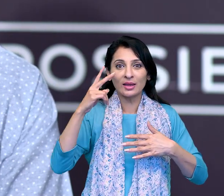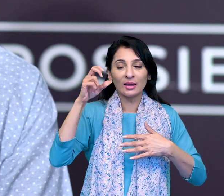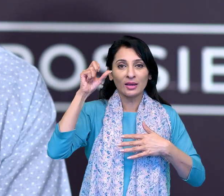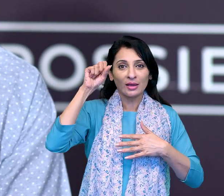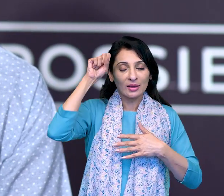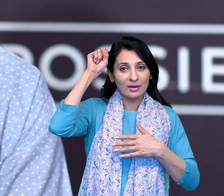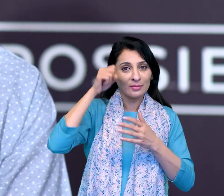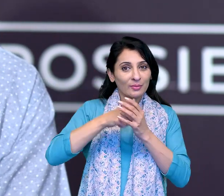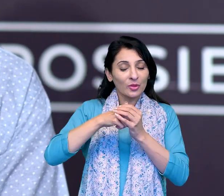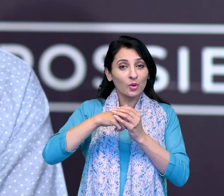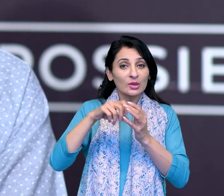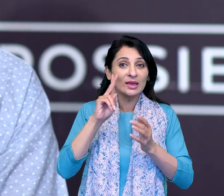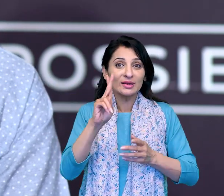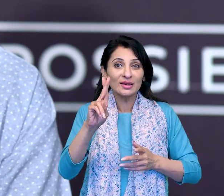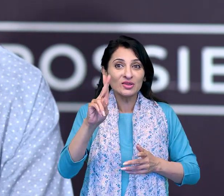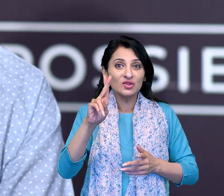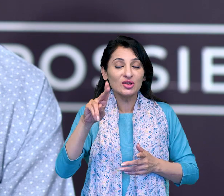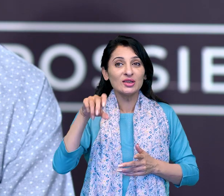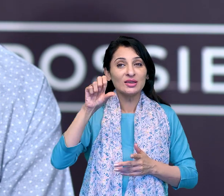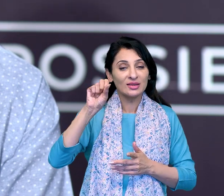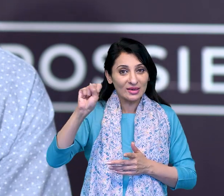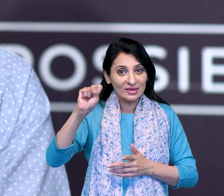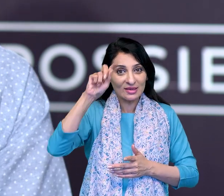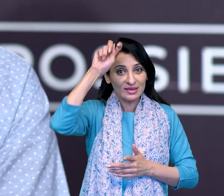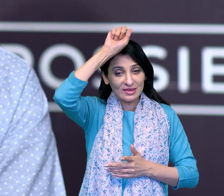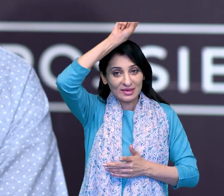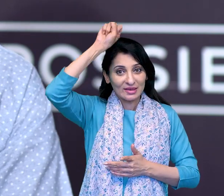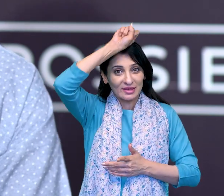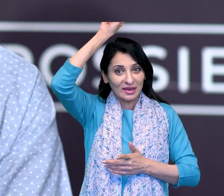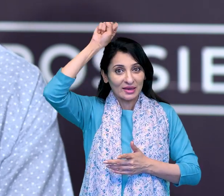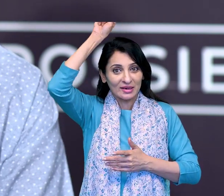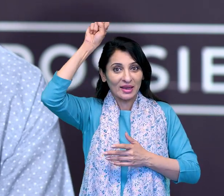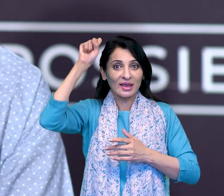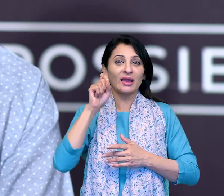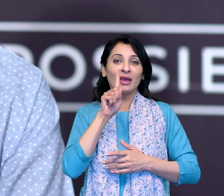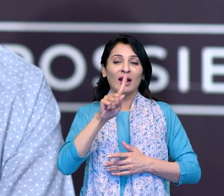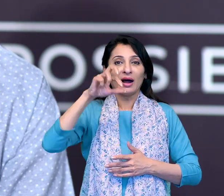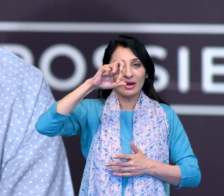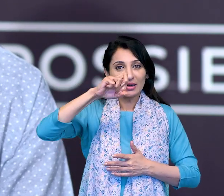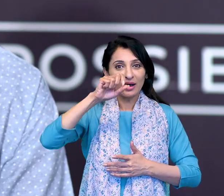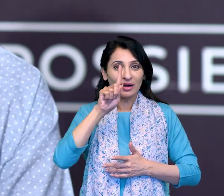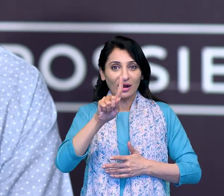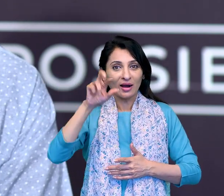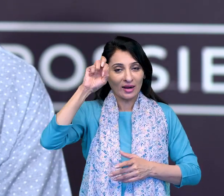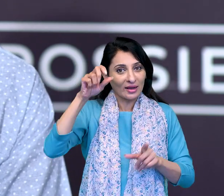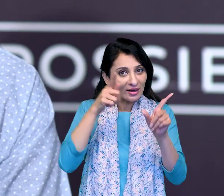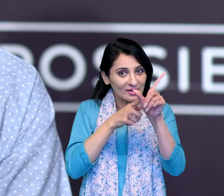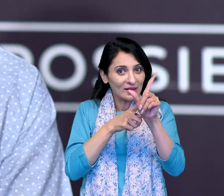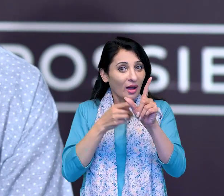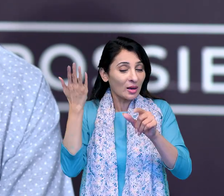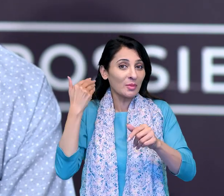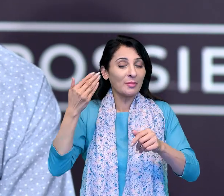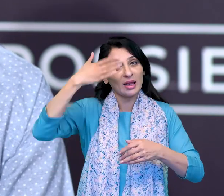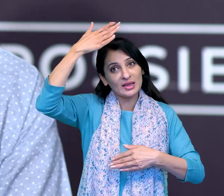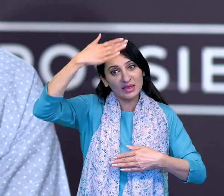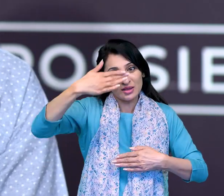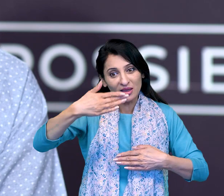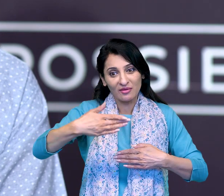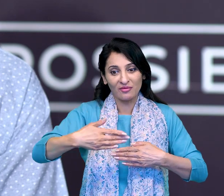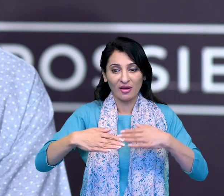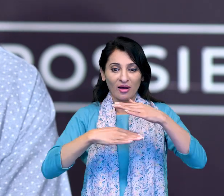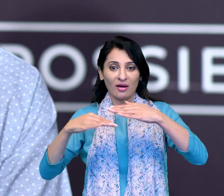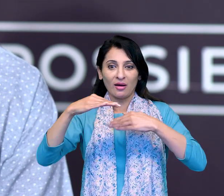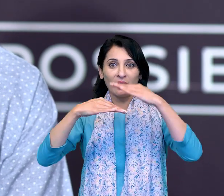रंजीत सिंह ने 1818 में सेफ्टी प्रिकॉशन के तौर पर दीवार बनाएं जिसकी चौड़ाई